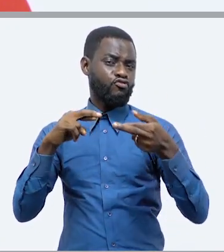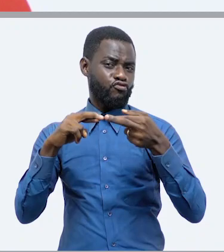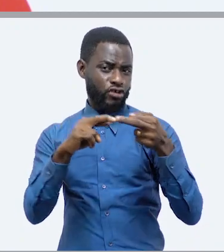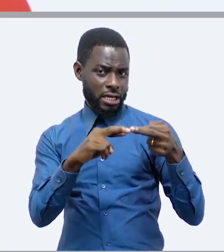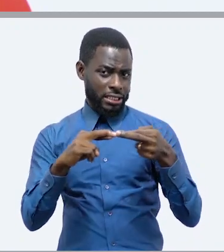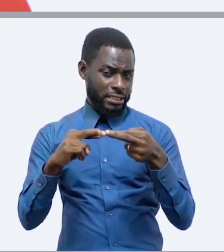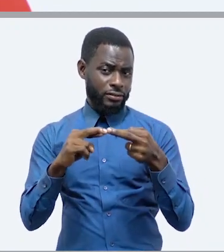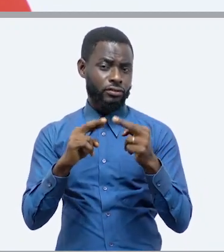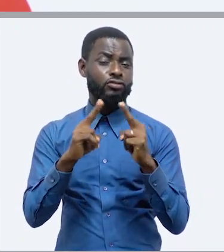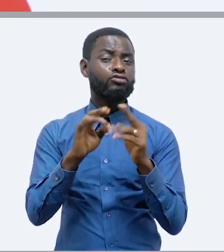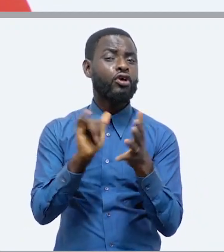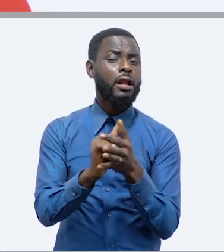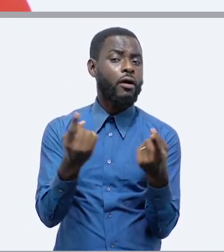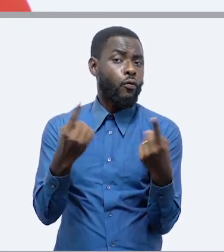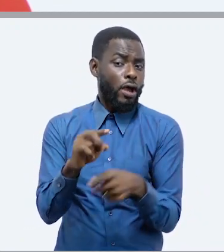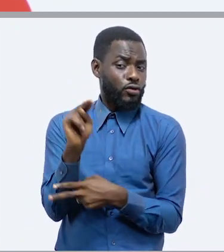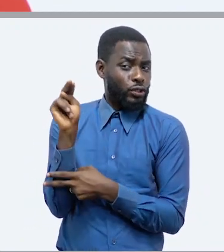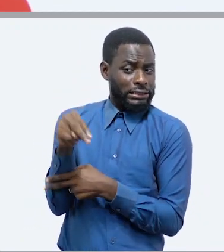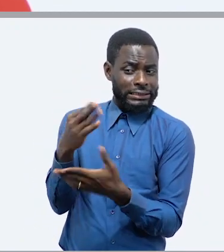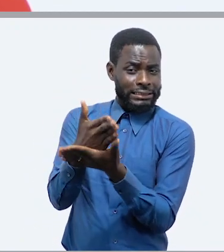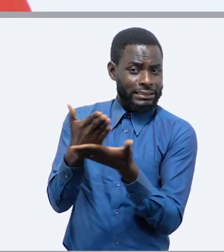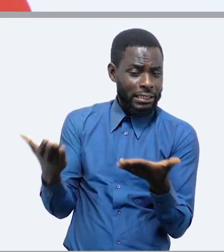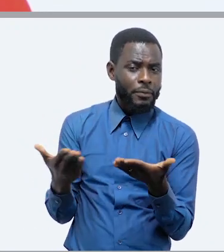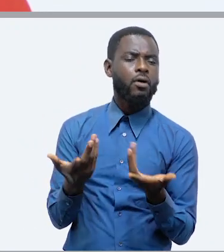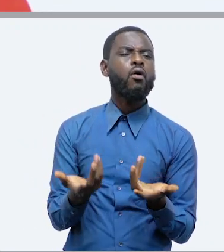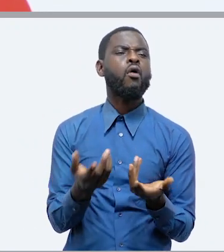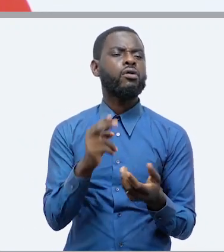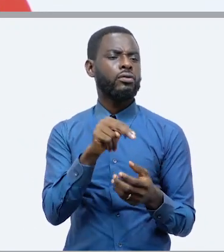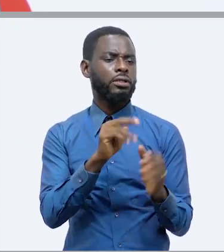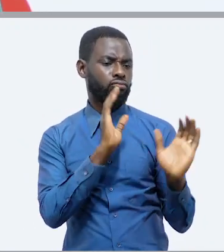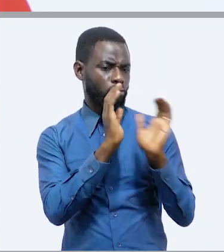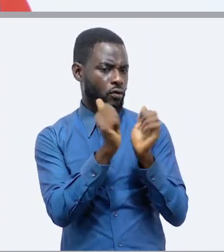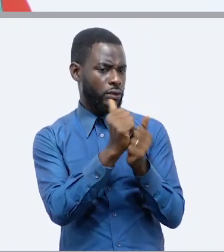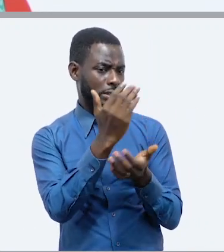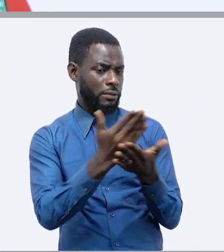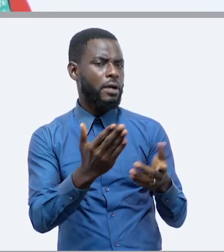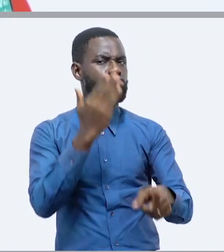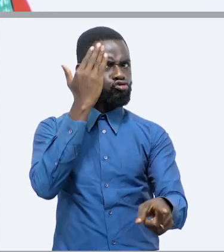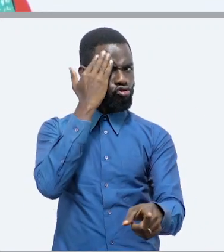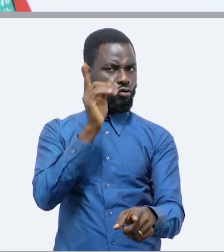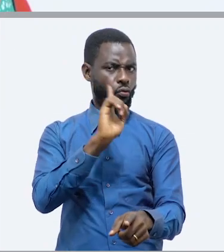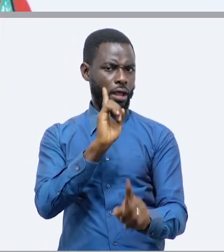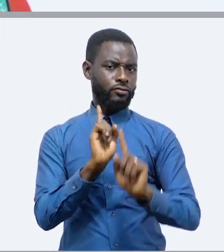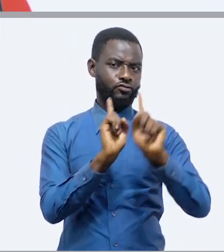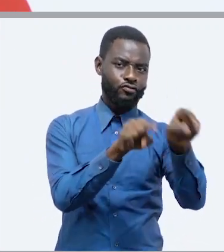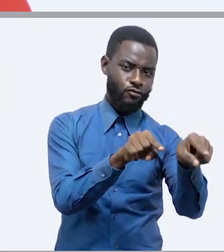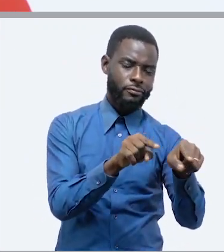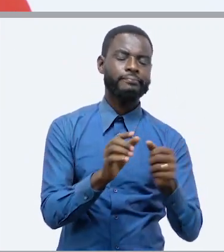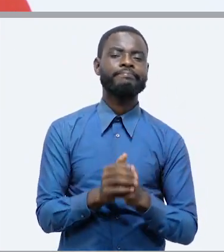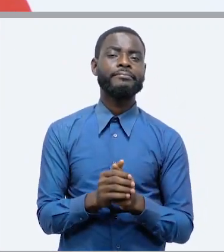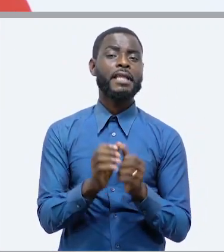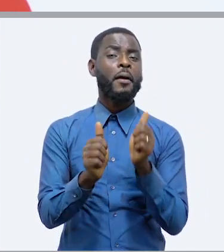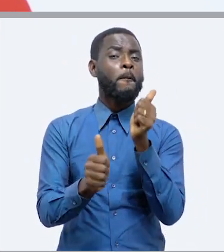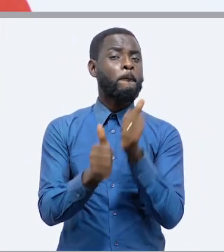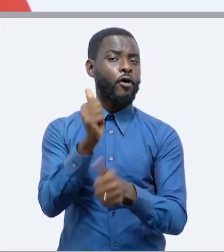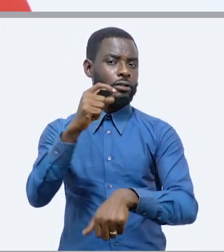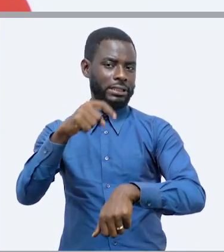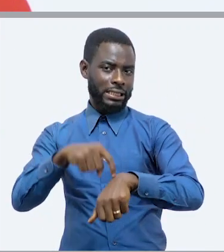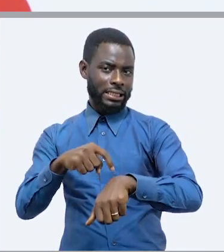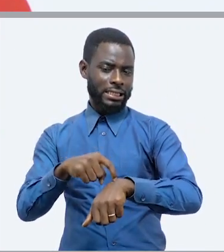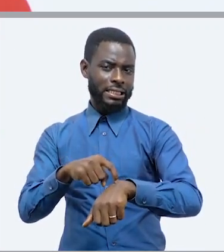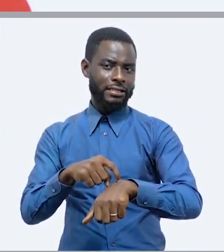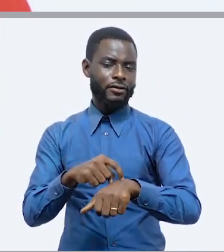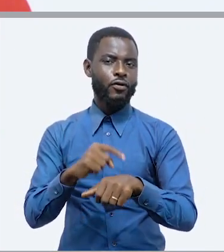shinlemli. Ni o fi o moko memo. Nuo nuo hi ake na momanye kek basani. Ni jen jihe ni oba kwe me ni oke